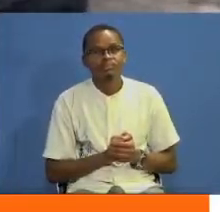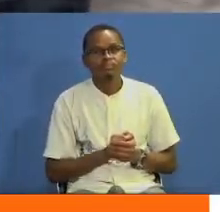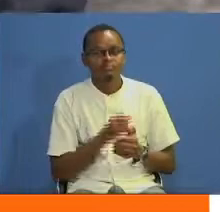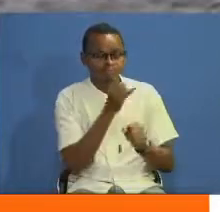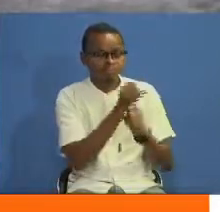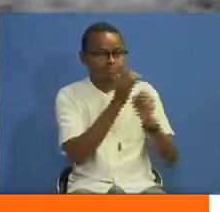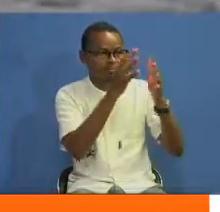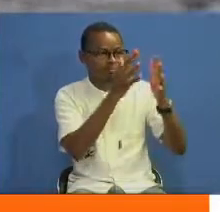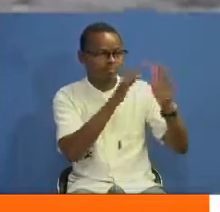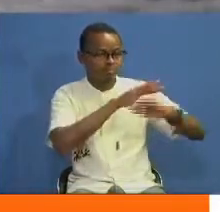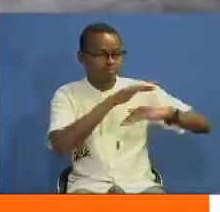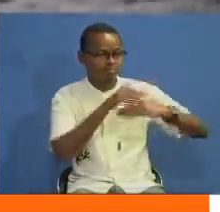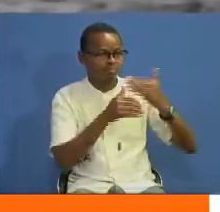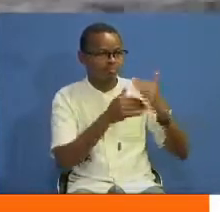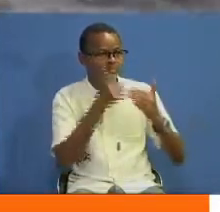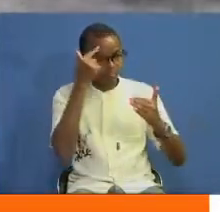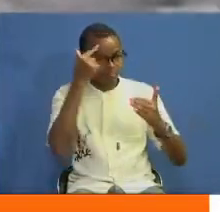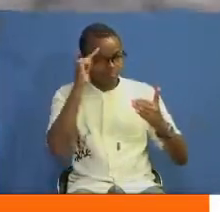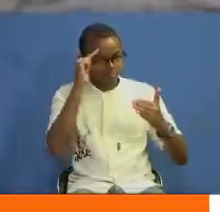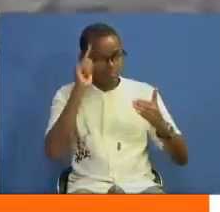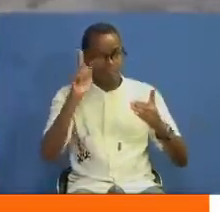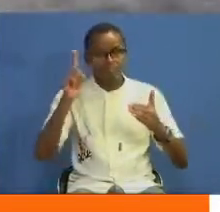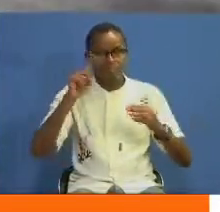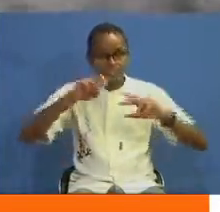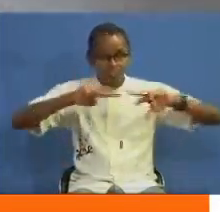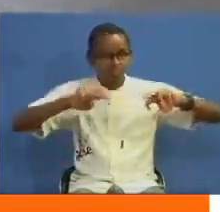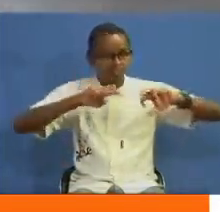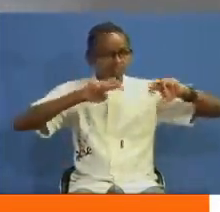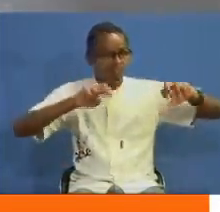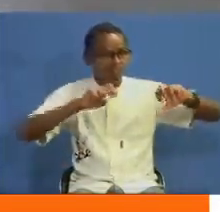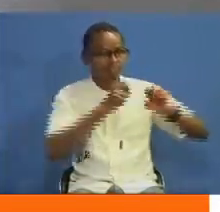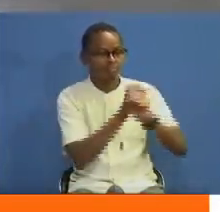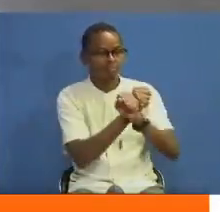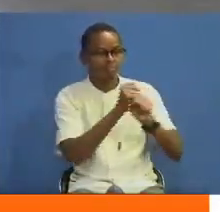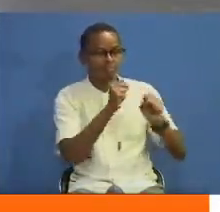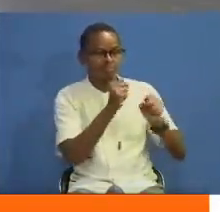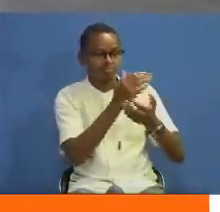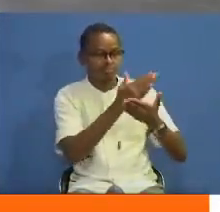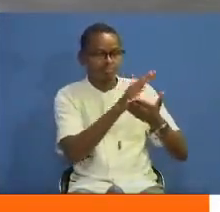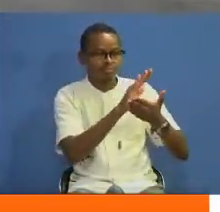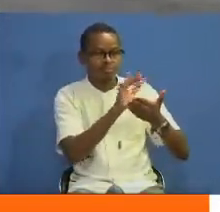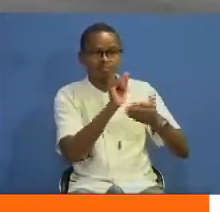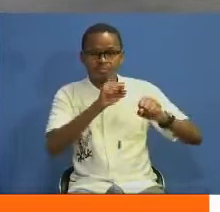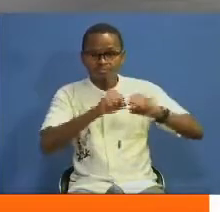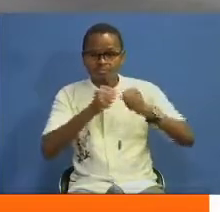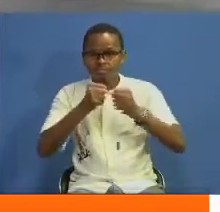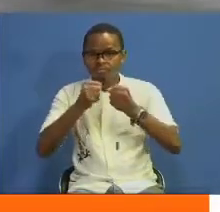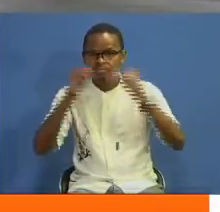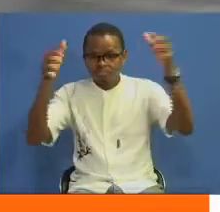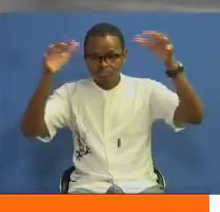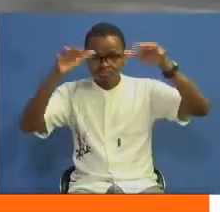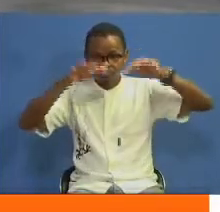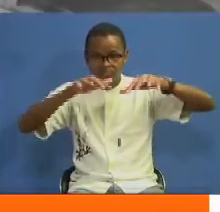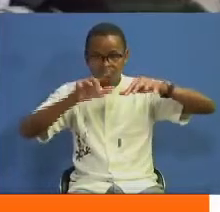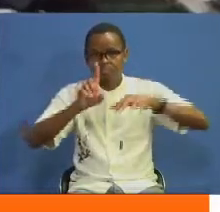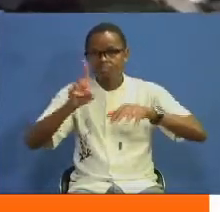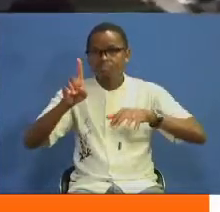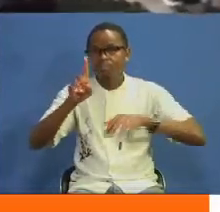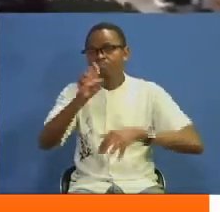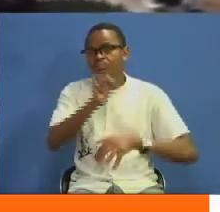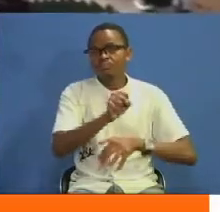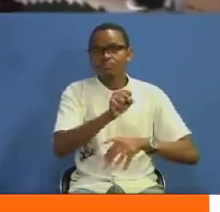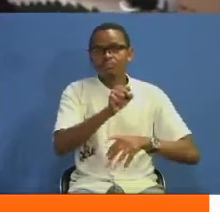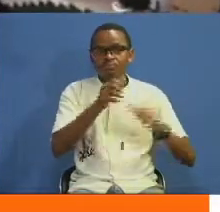Wafanyakazi wa uokoaji wanaendelea na zoezi la kuwatafuta manusura katika sehemu zilizoharibiwa na mafuriko huko magharibi mwa